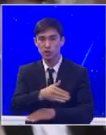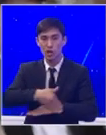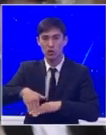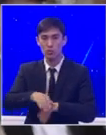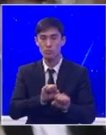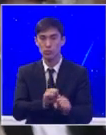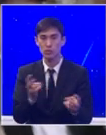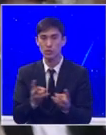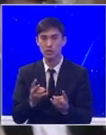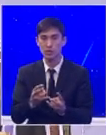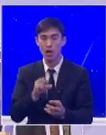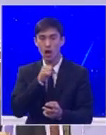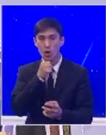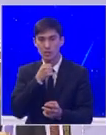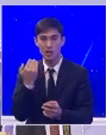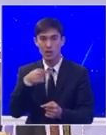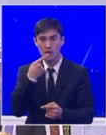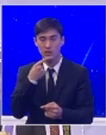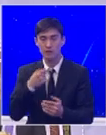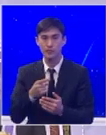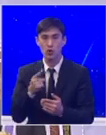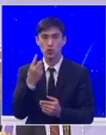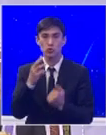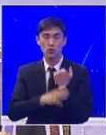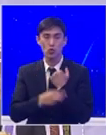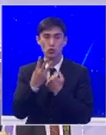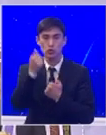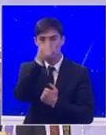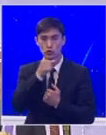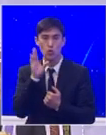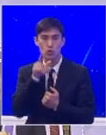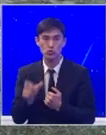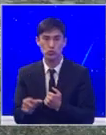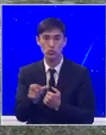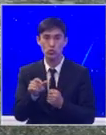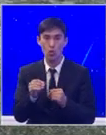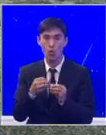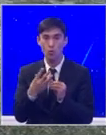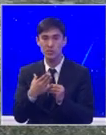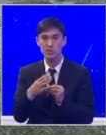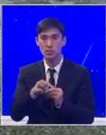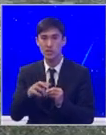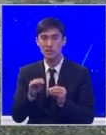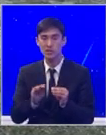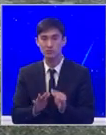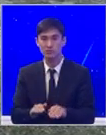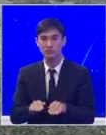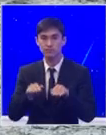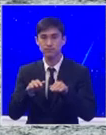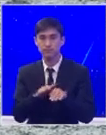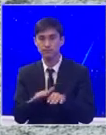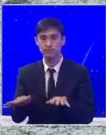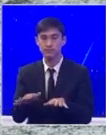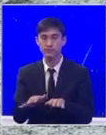башчысы алдында аул аксакалы осу маселени көтөрдү. Соңгу 3 жылда өзен суу 15-20 метрге жаганы шайып кеткен. Басты коркунуч